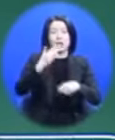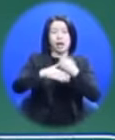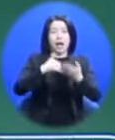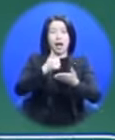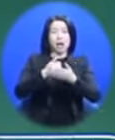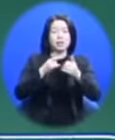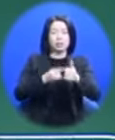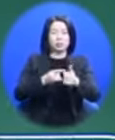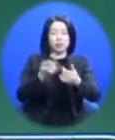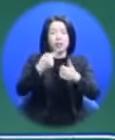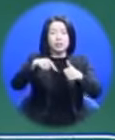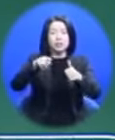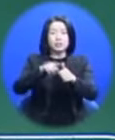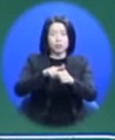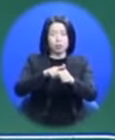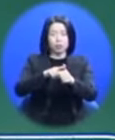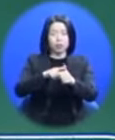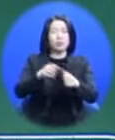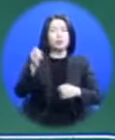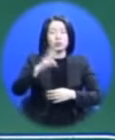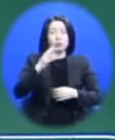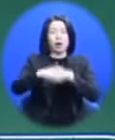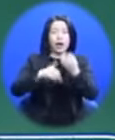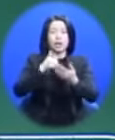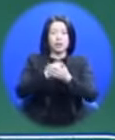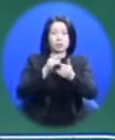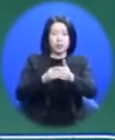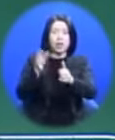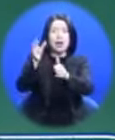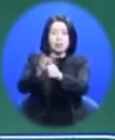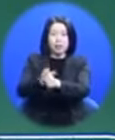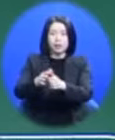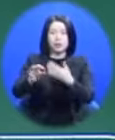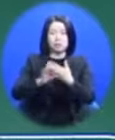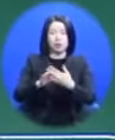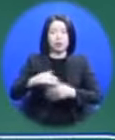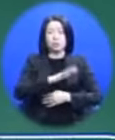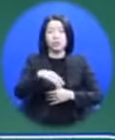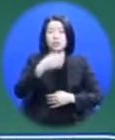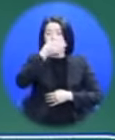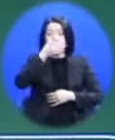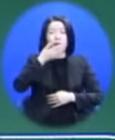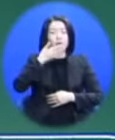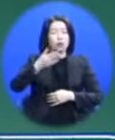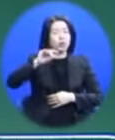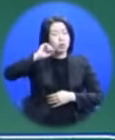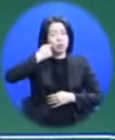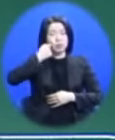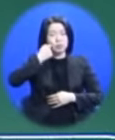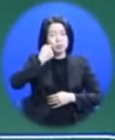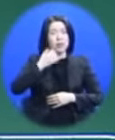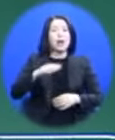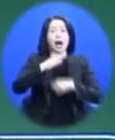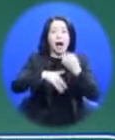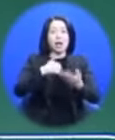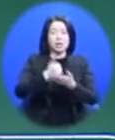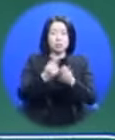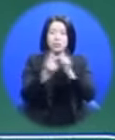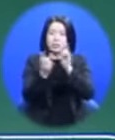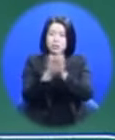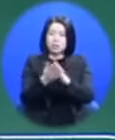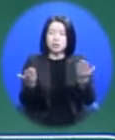하나님께 의지하고 하나님을 의지하고 하나님께 맡기면 우리로서는 불가능하지만 하나님이 친히